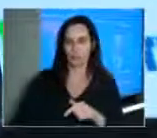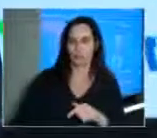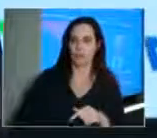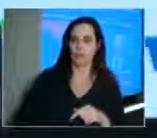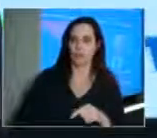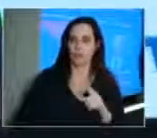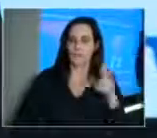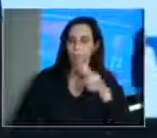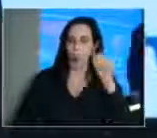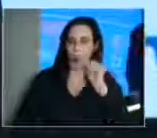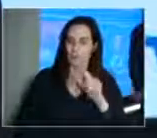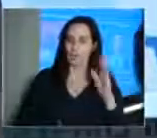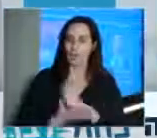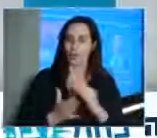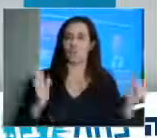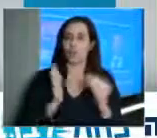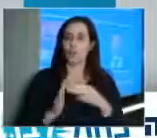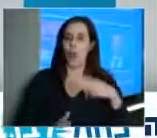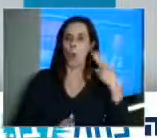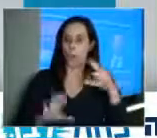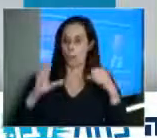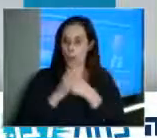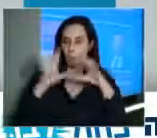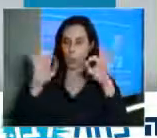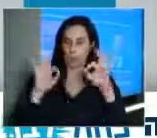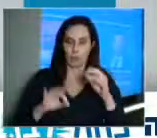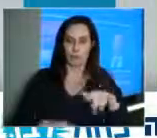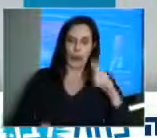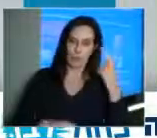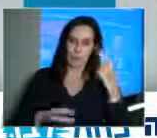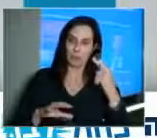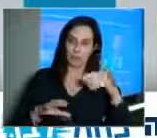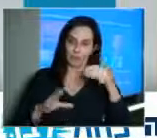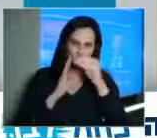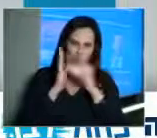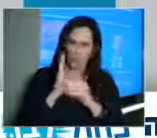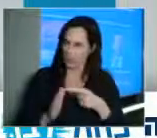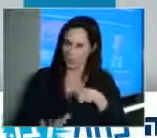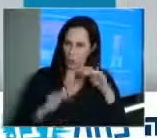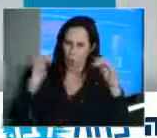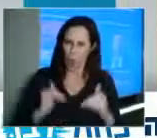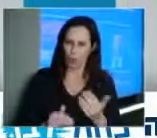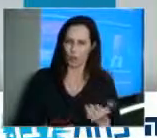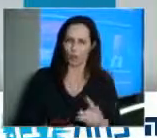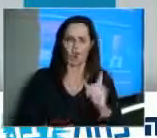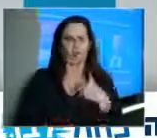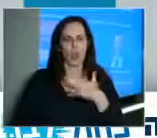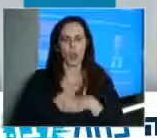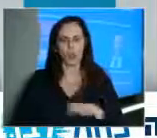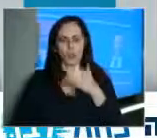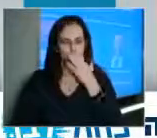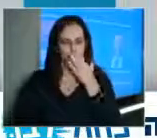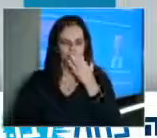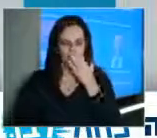אותנטי. ובכחול לבן החליטו לשבץ את ההומואים שלהם בעשירייה הרביעית ואת הלסבית שלהם בעשירייה החמישית. אני לא חושב שאנחנו בנחיתות. עכשיו, אני רק רוצה להעמיד...